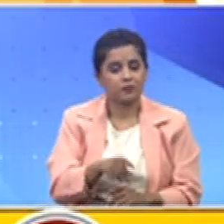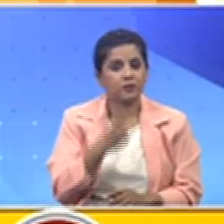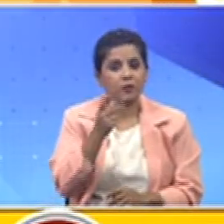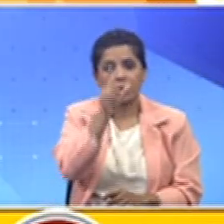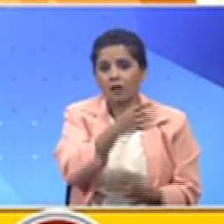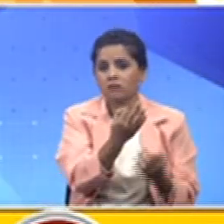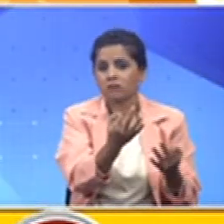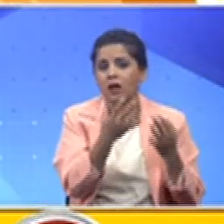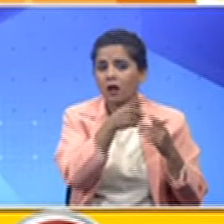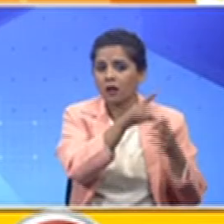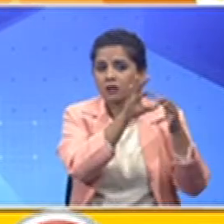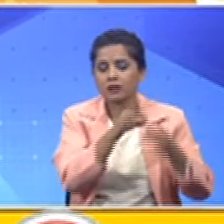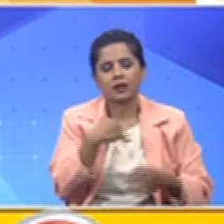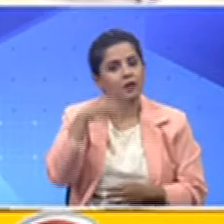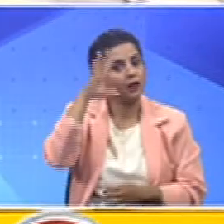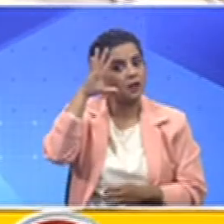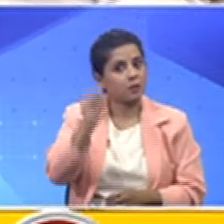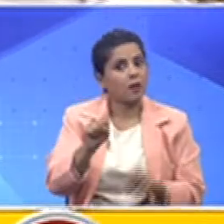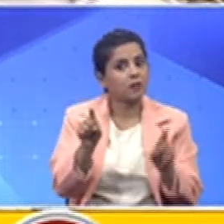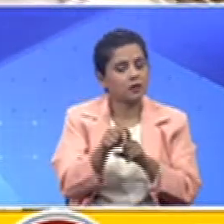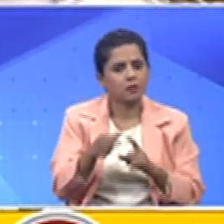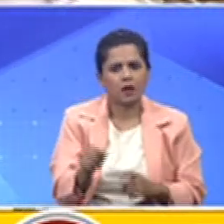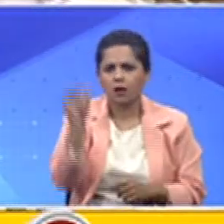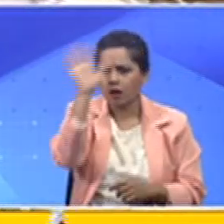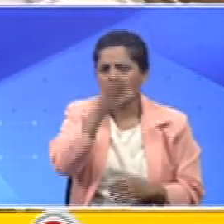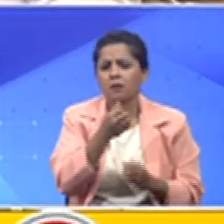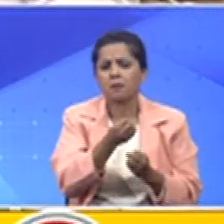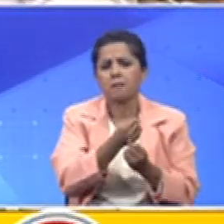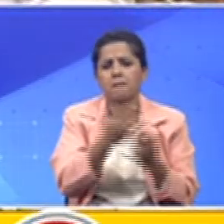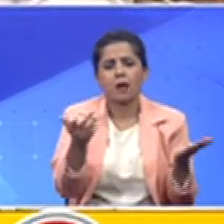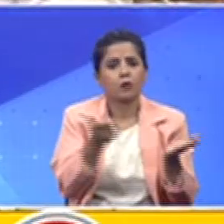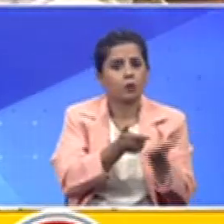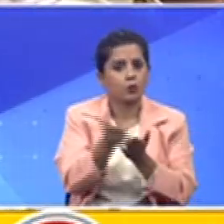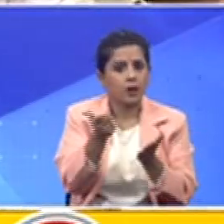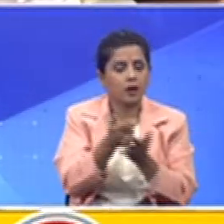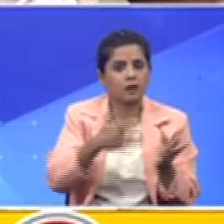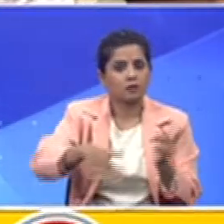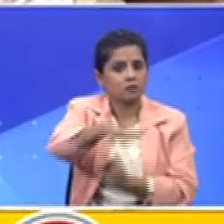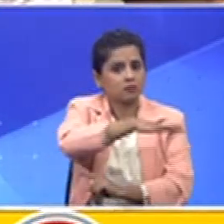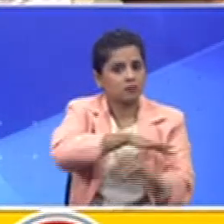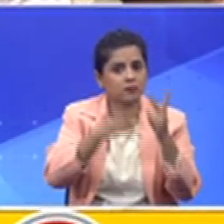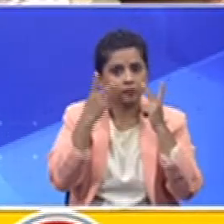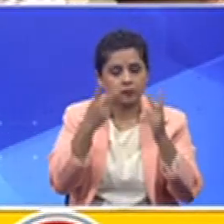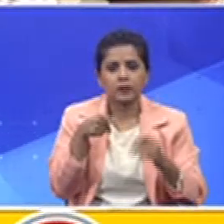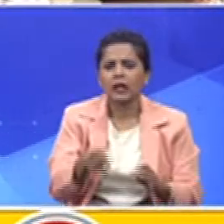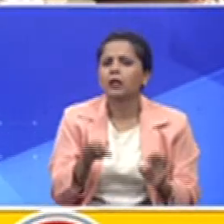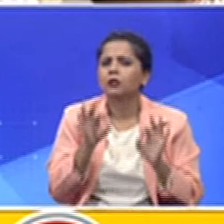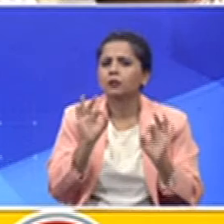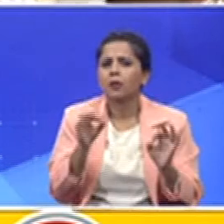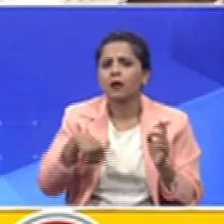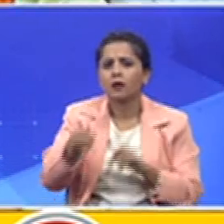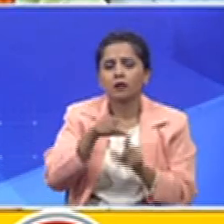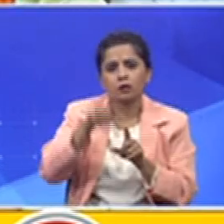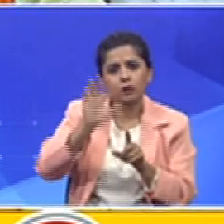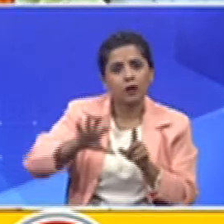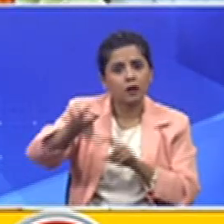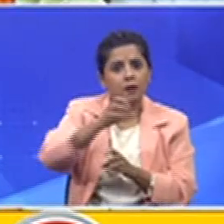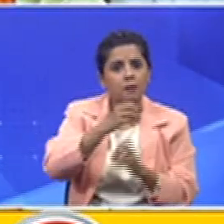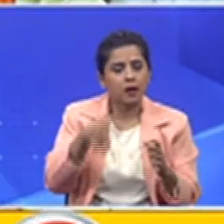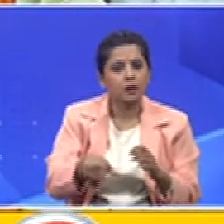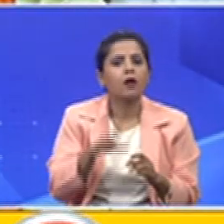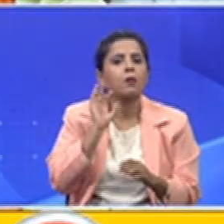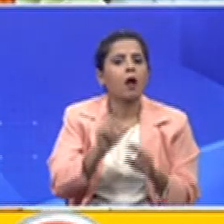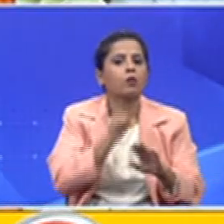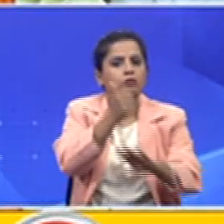की स्मृति में देश की लाखों ग्राम पंचायतों में विशेष शिलालेख भी स्थापित किए